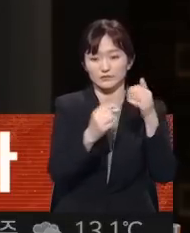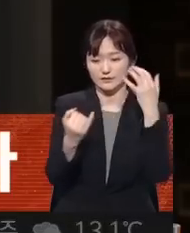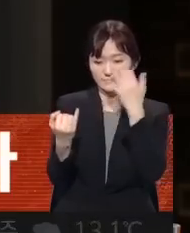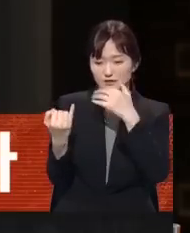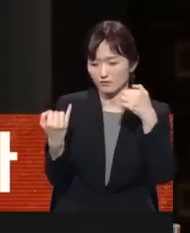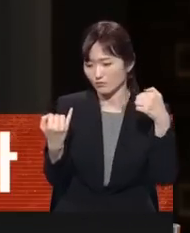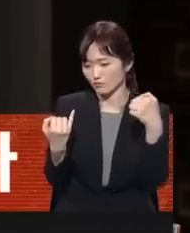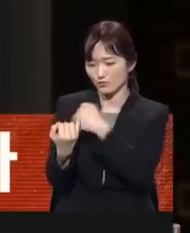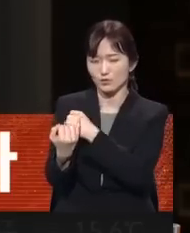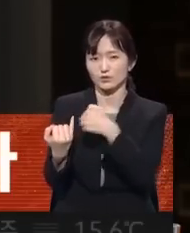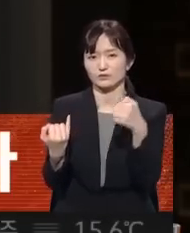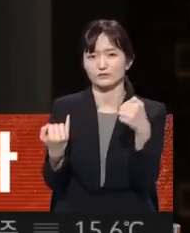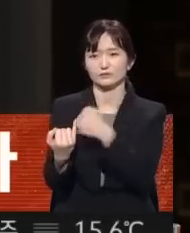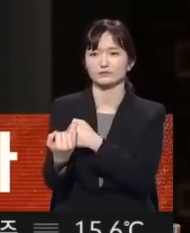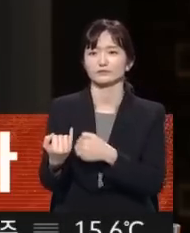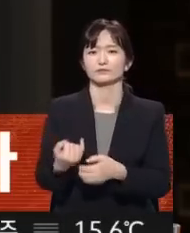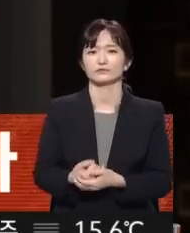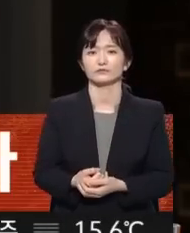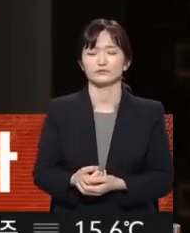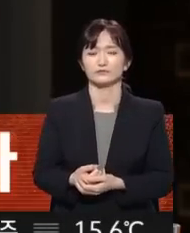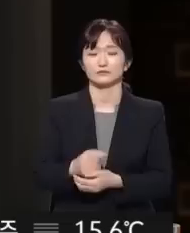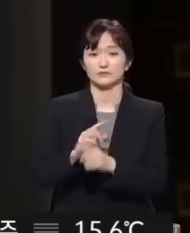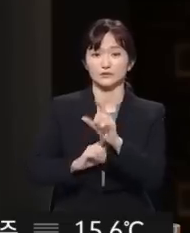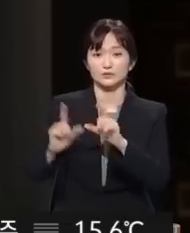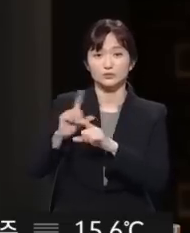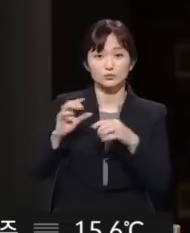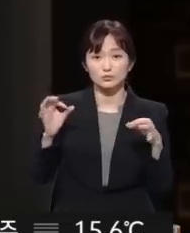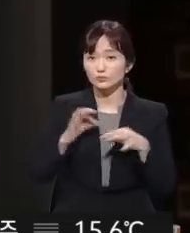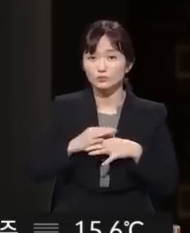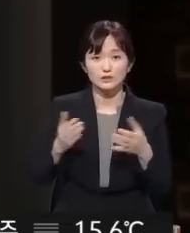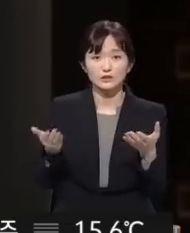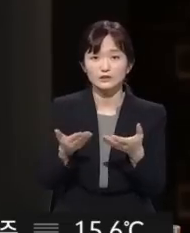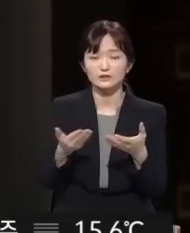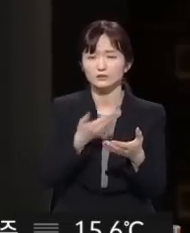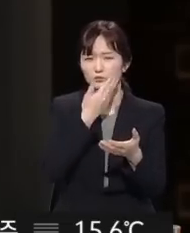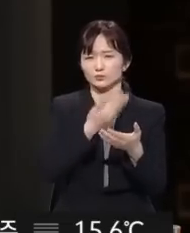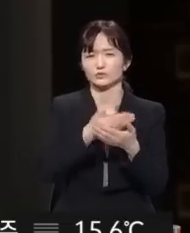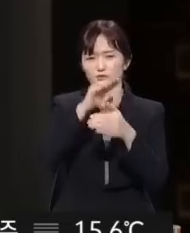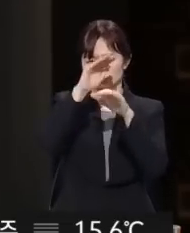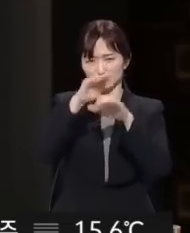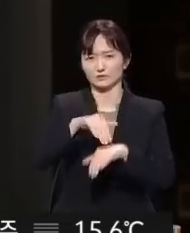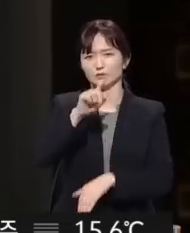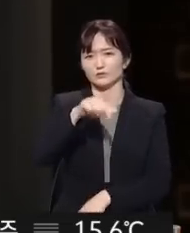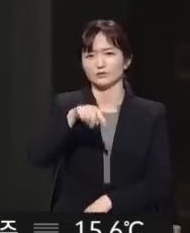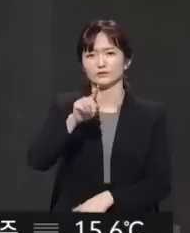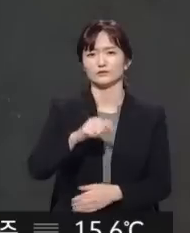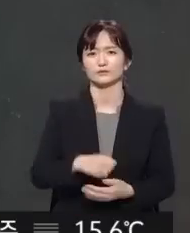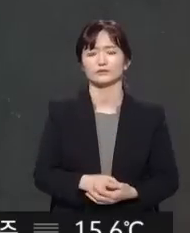당했다라는 얘긴데 더 경악할 일이 있었습니다 체크 포인트 짚어보죠